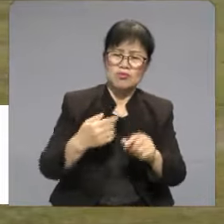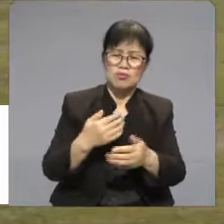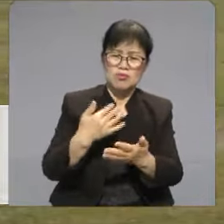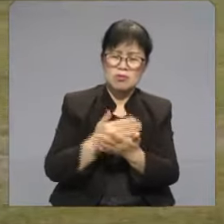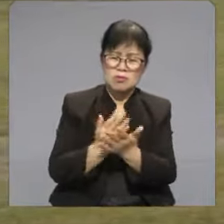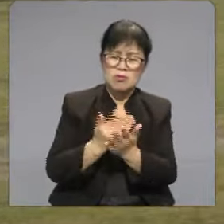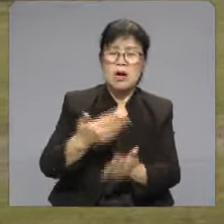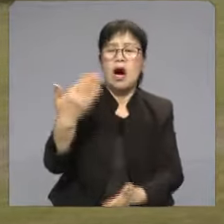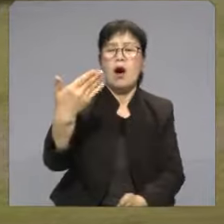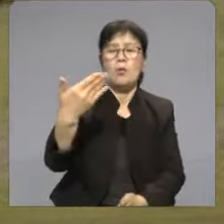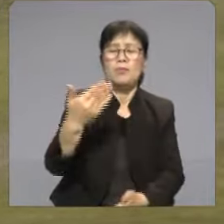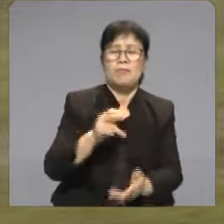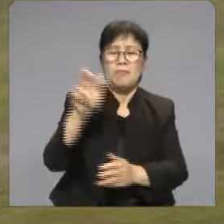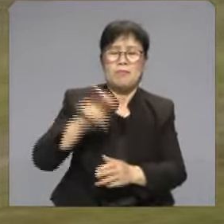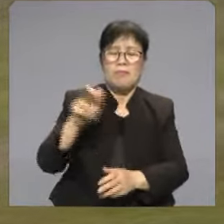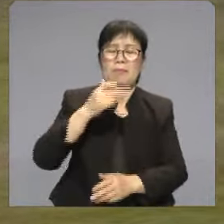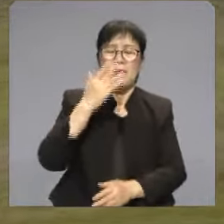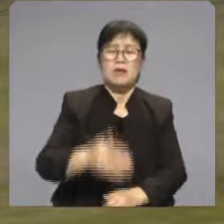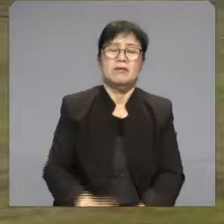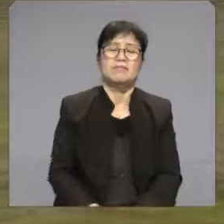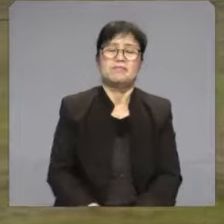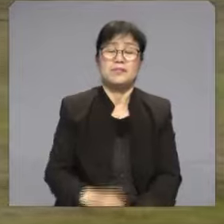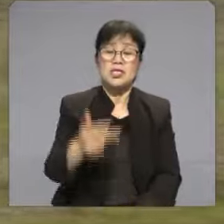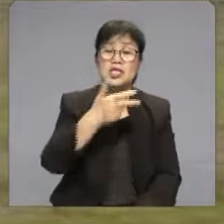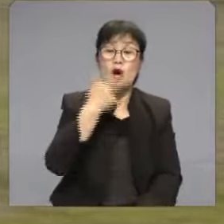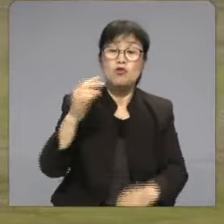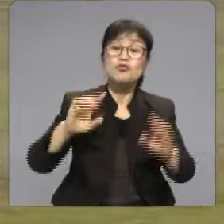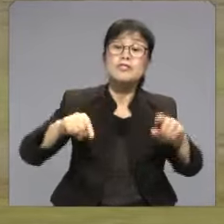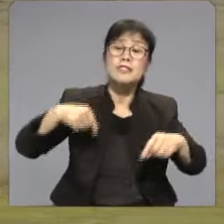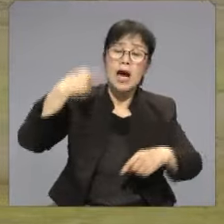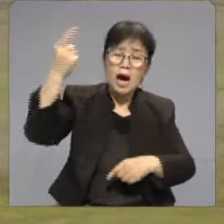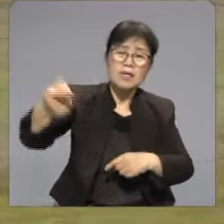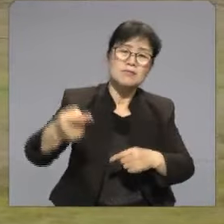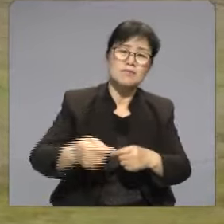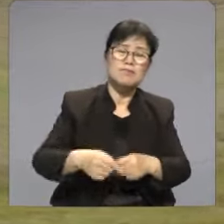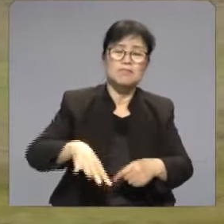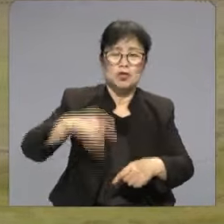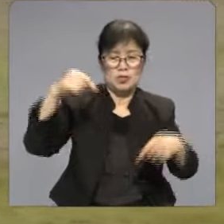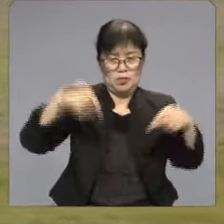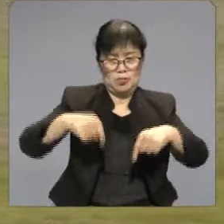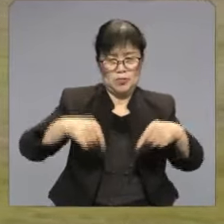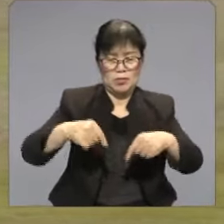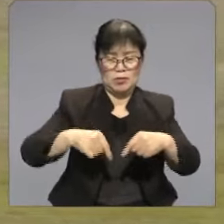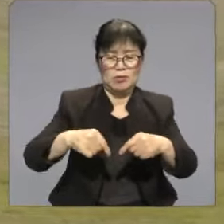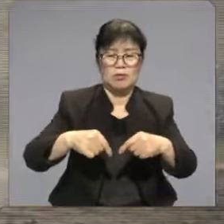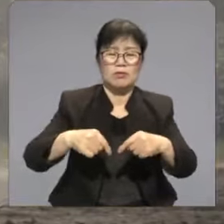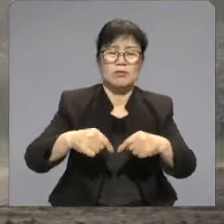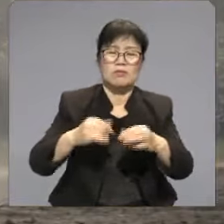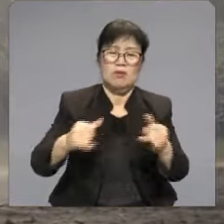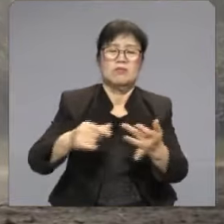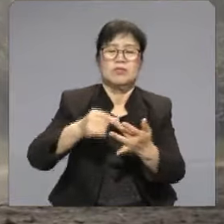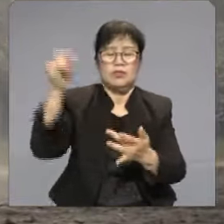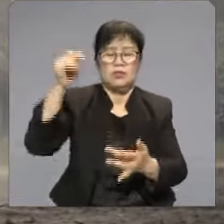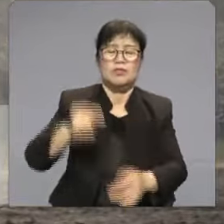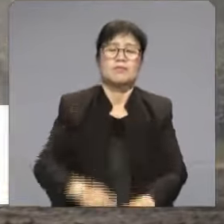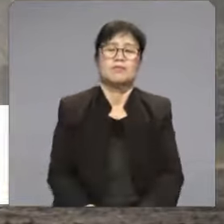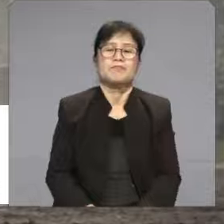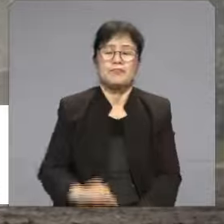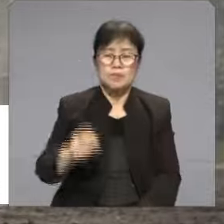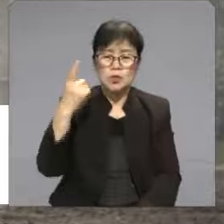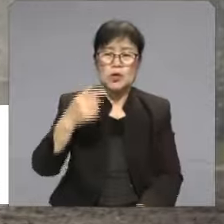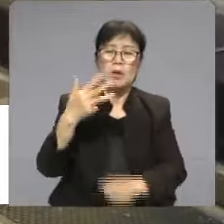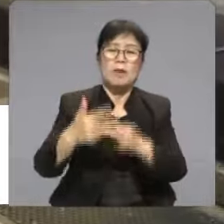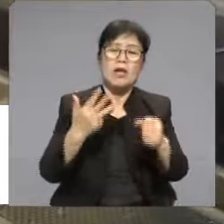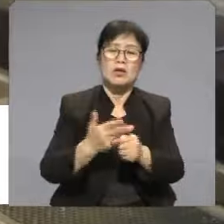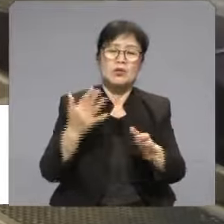수 있습니다. 이 전력이 영국 차기 자주포 우선 협상 대상으로 선정됐습니다. 이로써